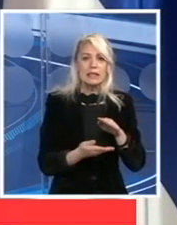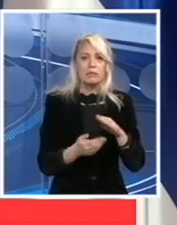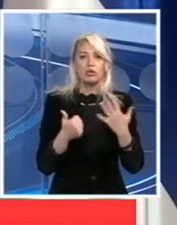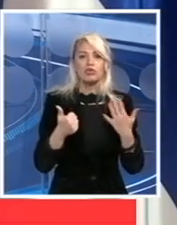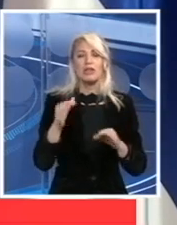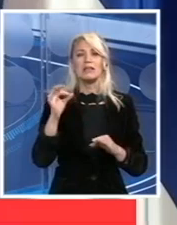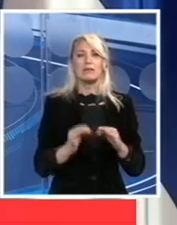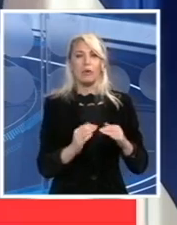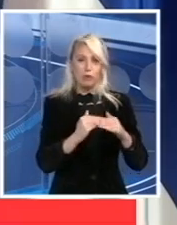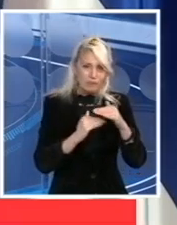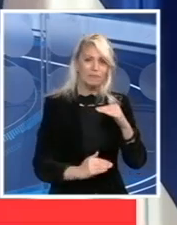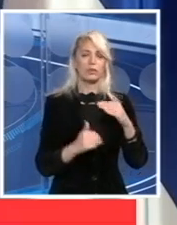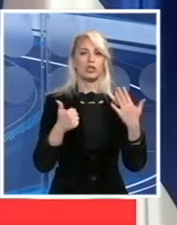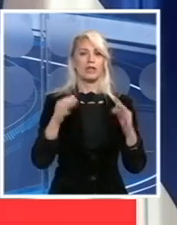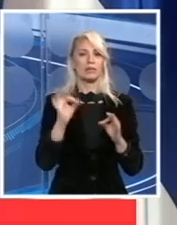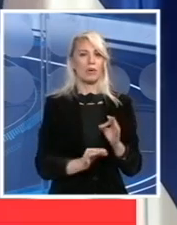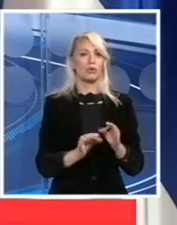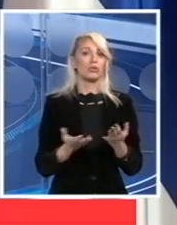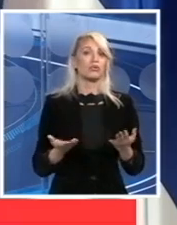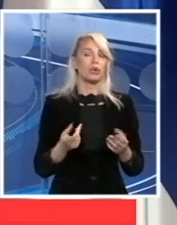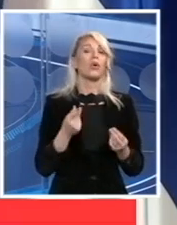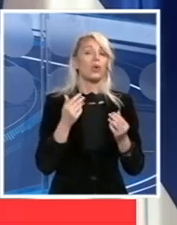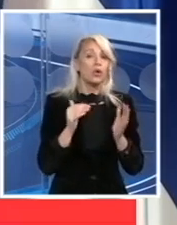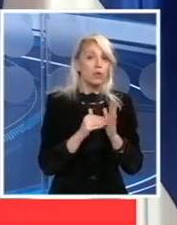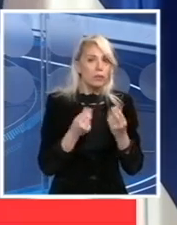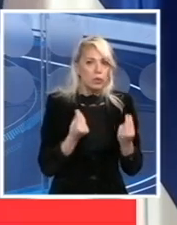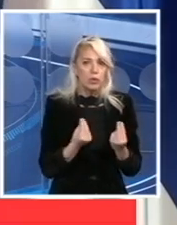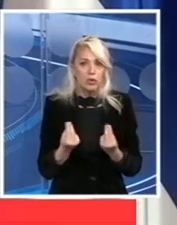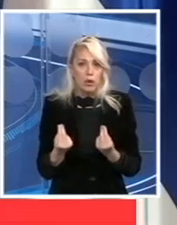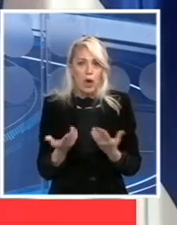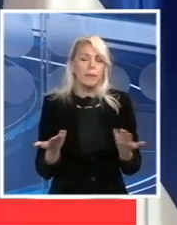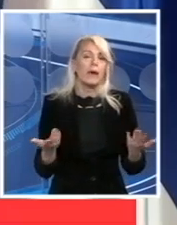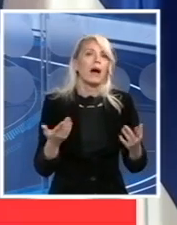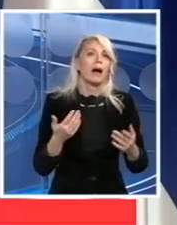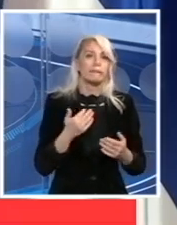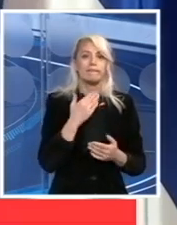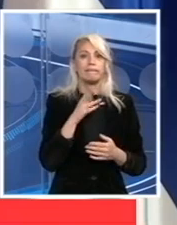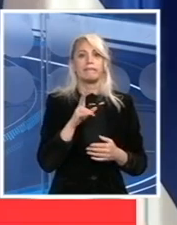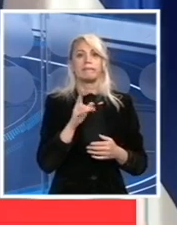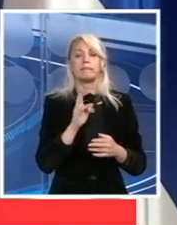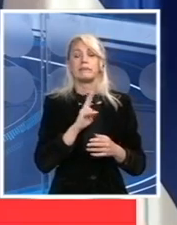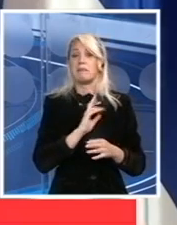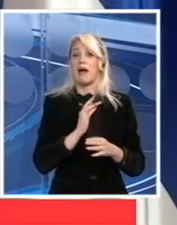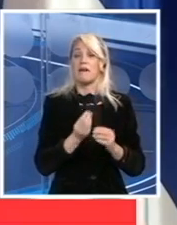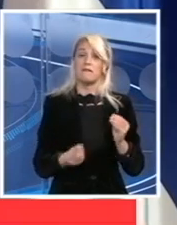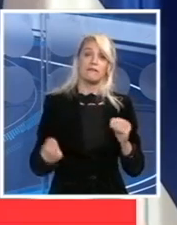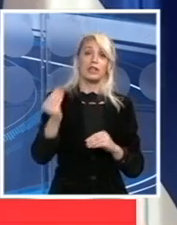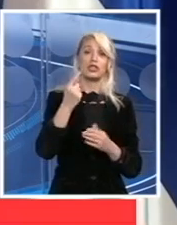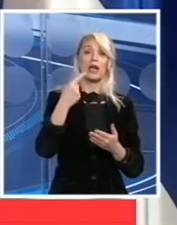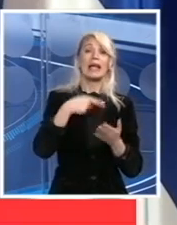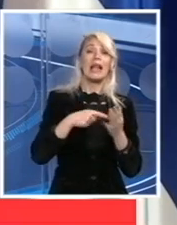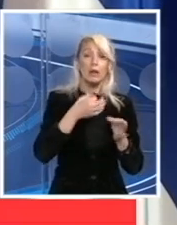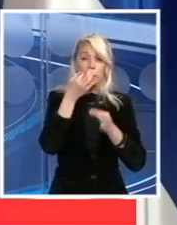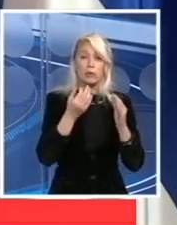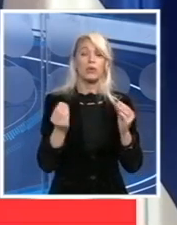ispod 6%, znači još uvek smo dobri, samo što imamo skoro 1000 više testiranih u odnosu na jučerašnji dan, pa je taj